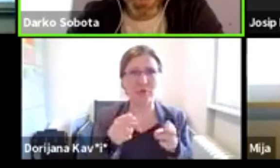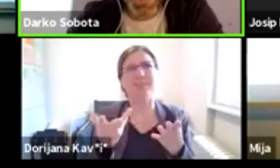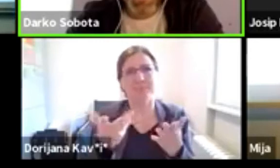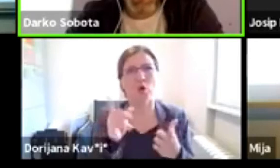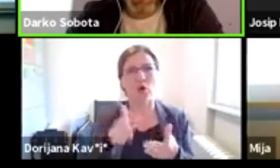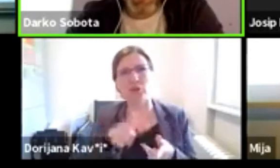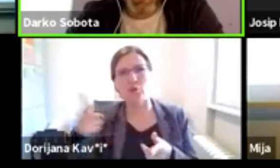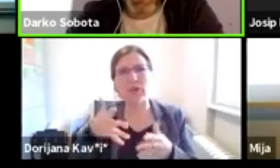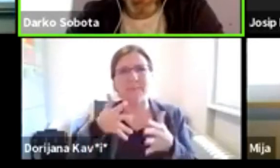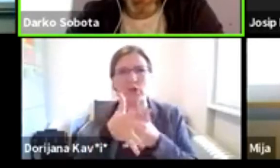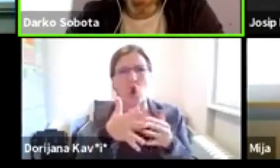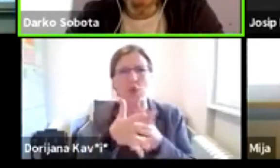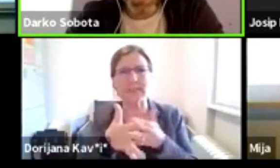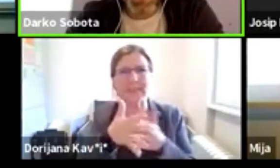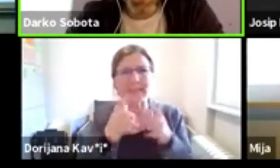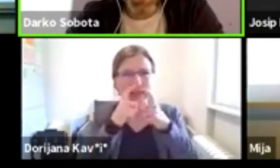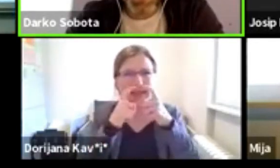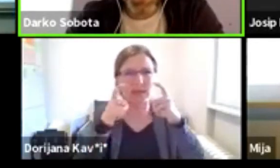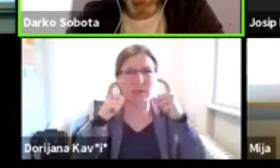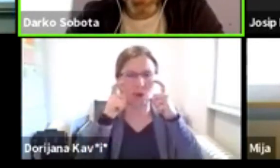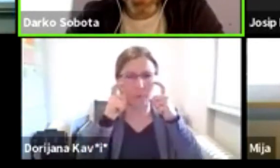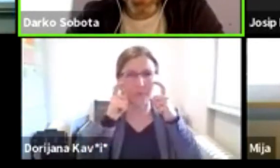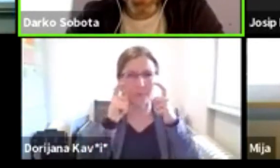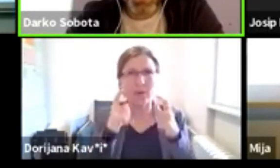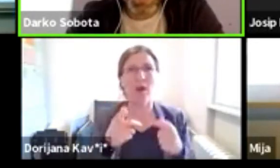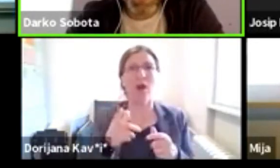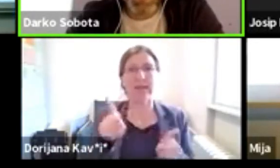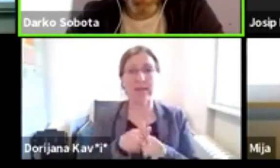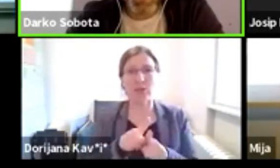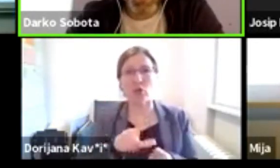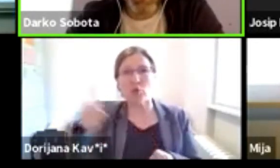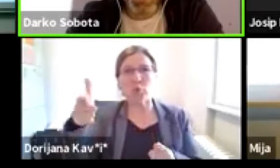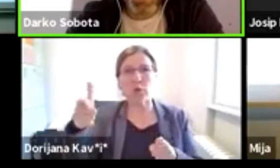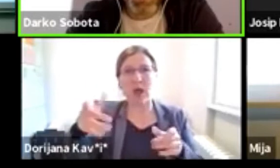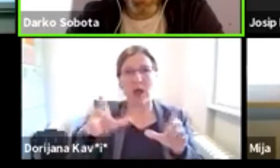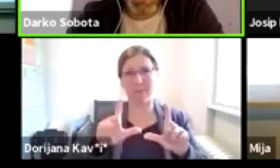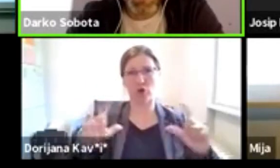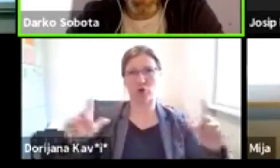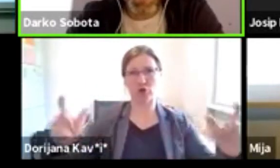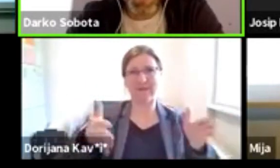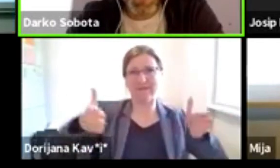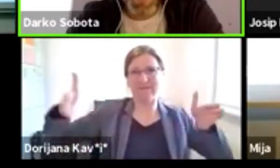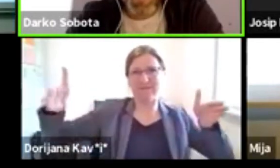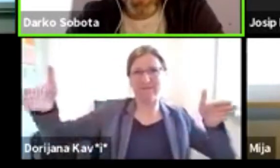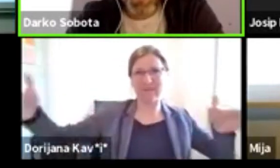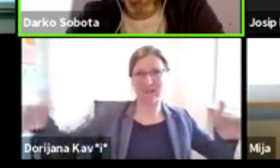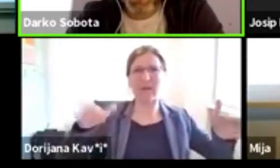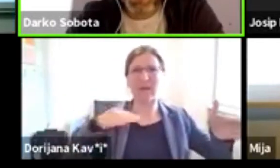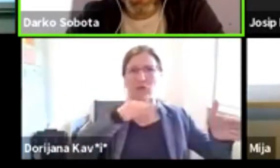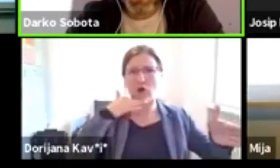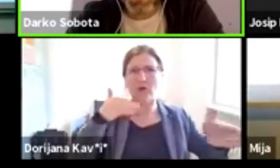vizire, uzmemo najveću prostoriju da razmak bude čak i veći od 2 metra i tako dalje.